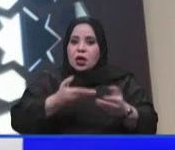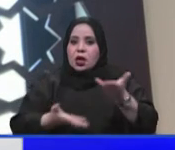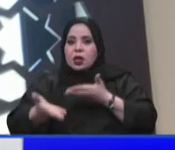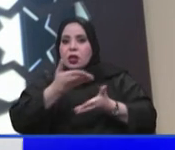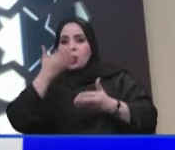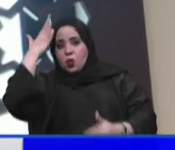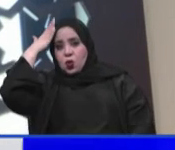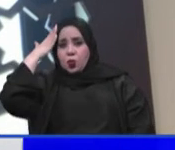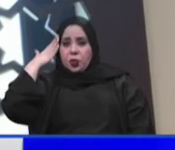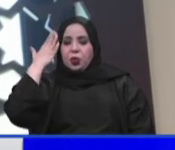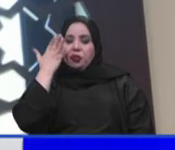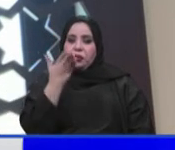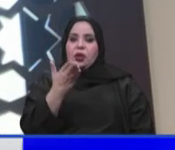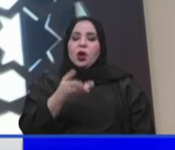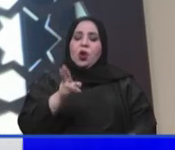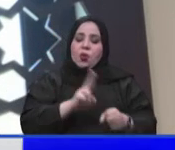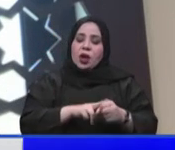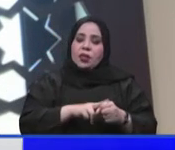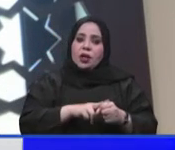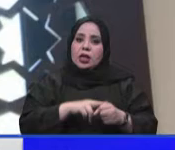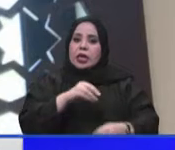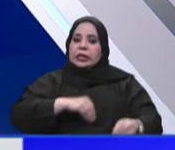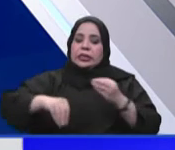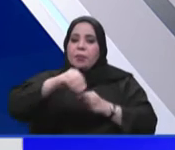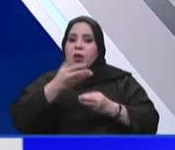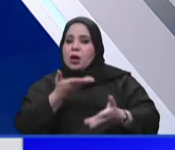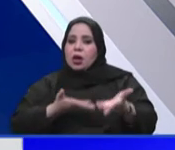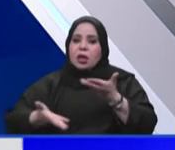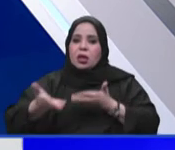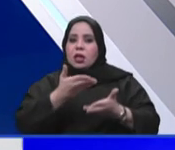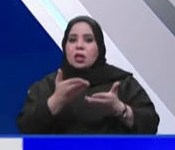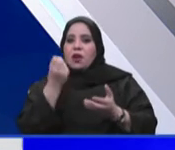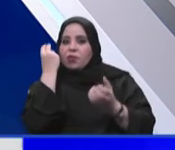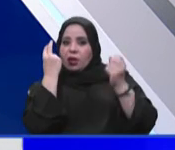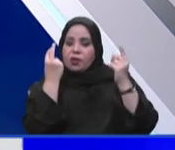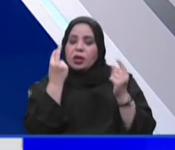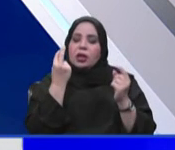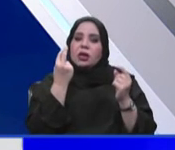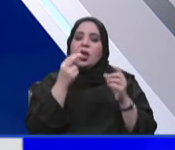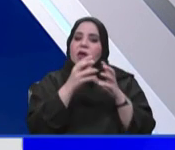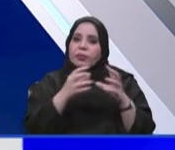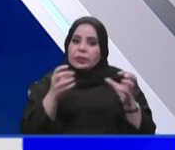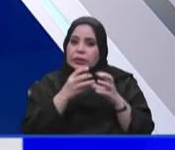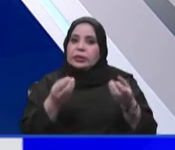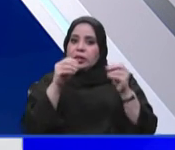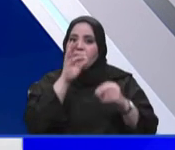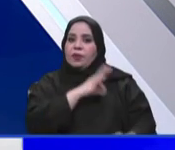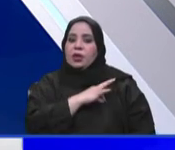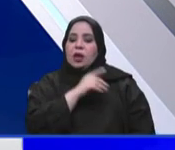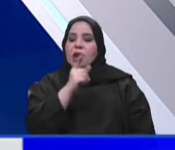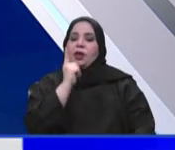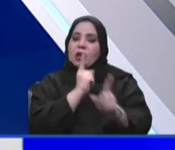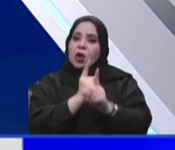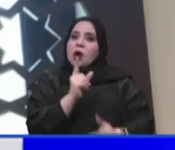تبادل المشاكل والمعوقات والإنجازات اللي تصير موجودة. هذه السنة طبعاً بيكون مميز، لأن